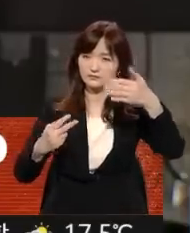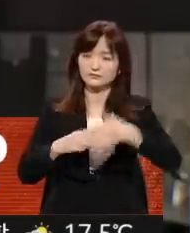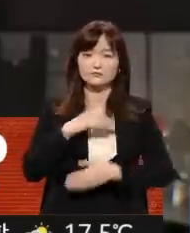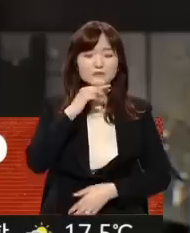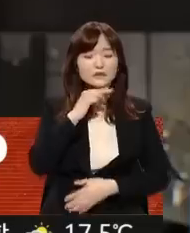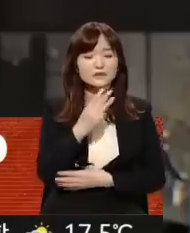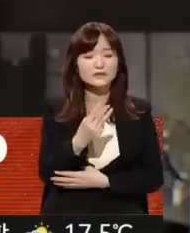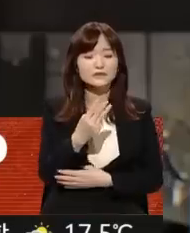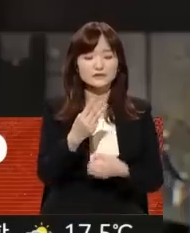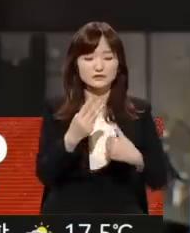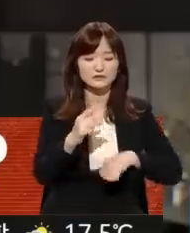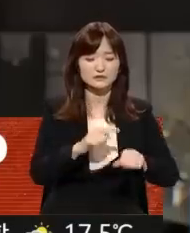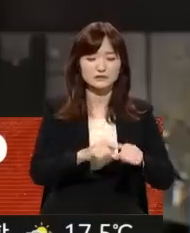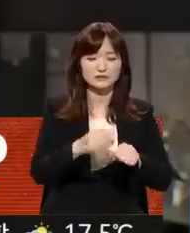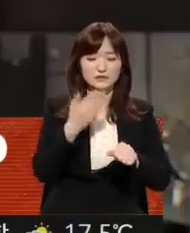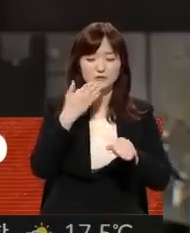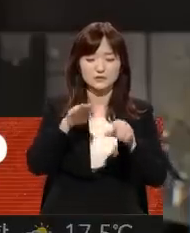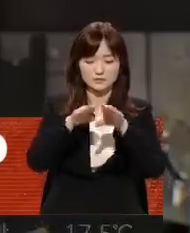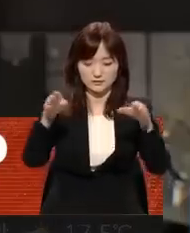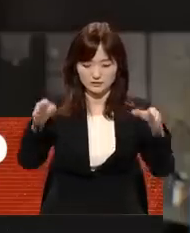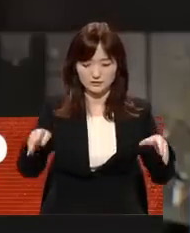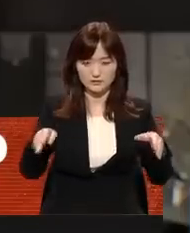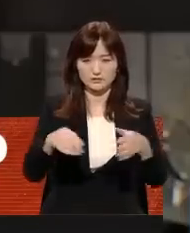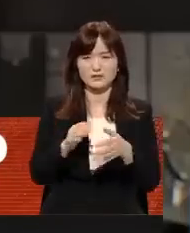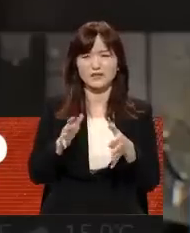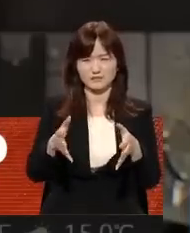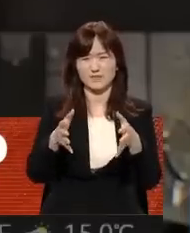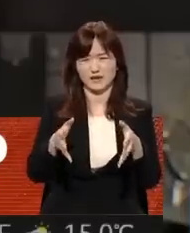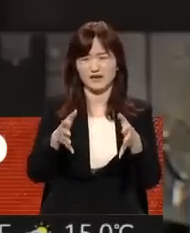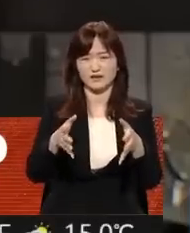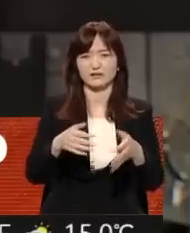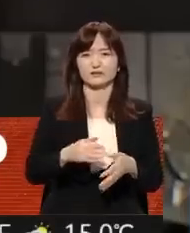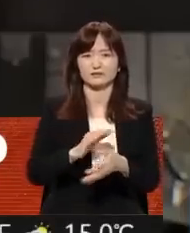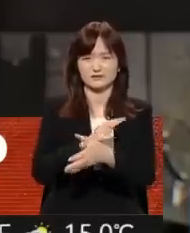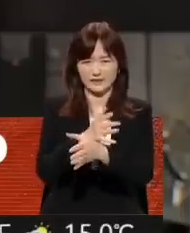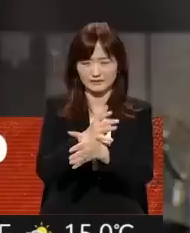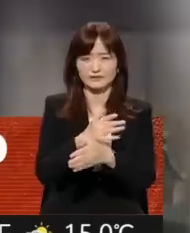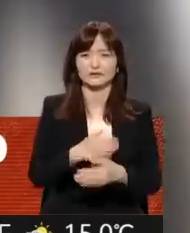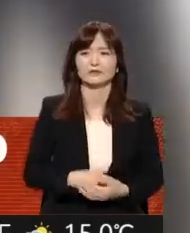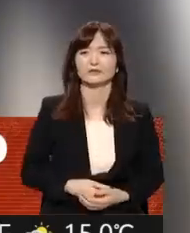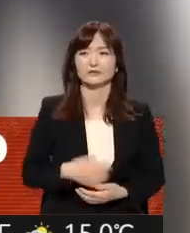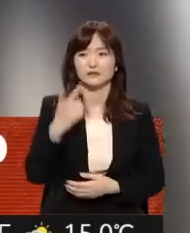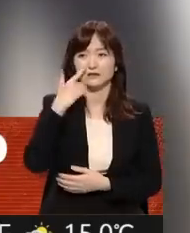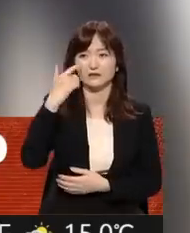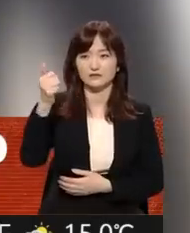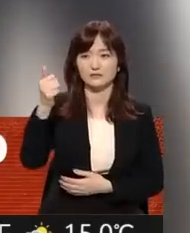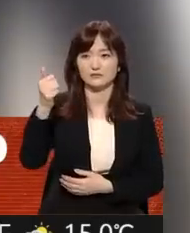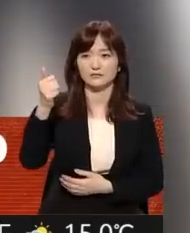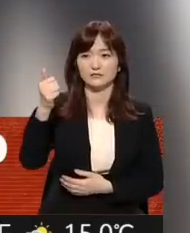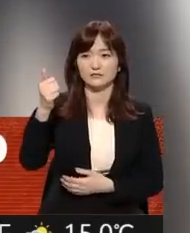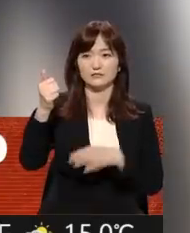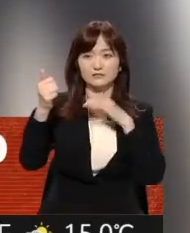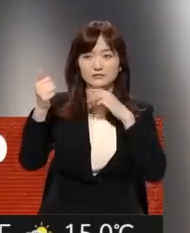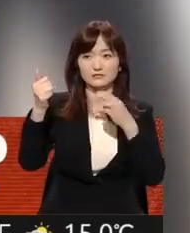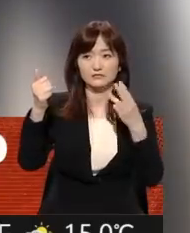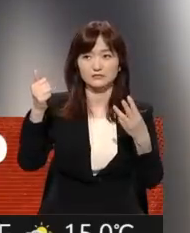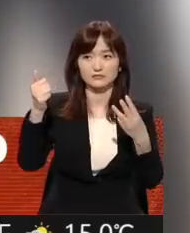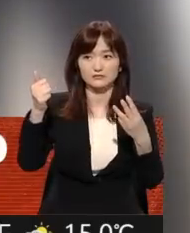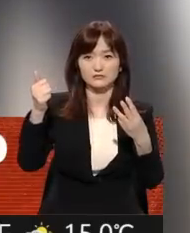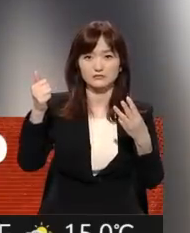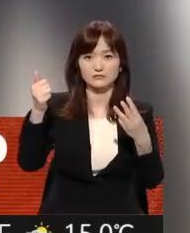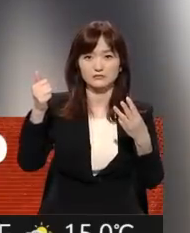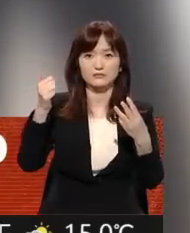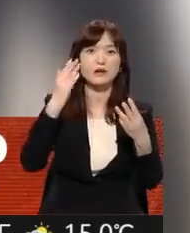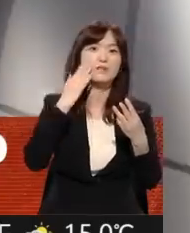아들이 식사에서 장난을 쳤다는 거 애들이 장난치지 않습니까? 그런데 이 아빠라는 사람이 그 3살 어른의 뺨을 때렸다는